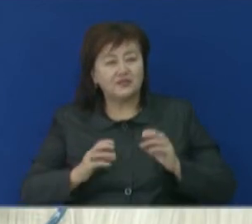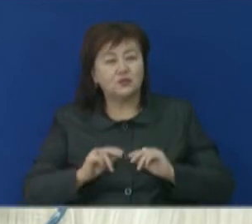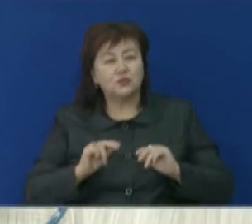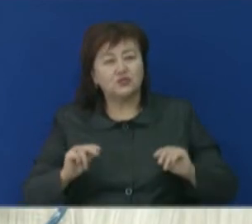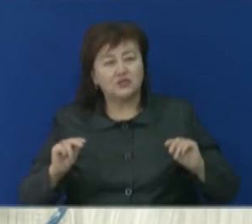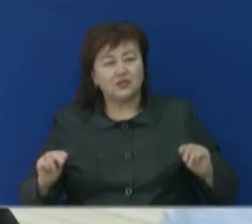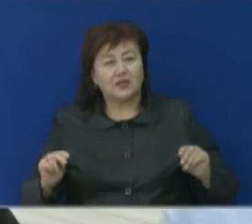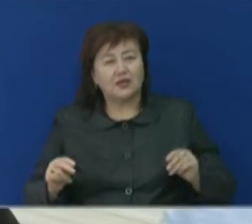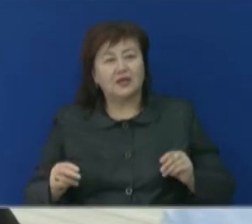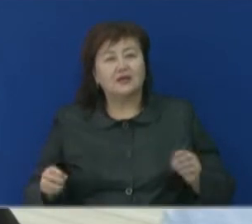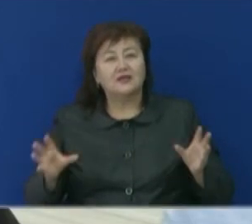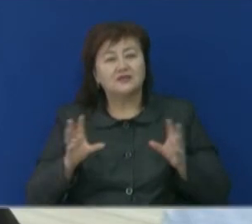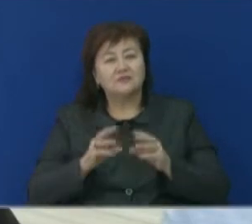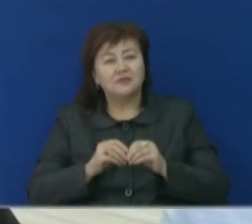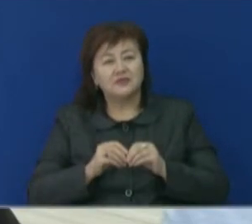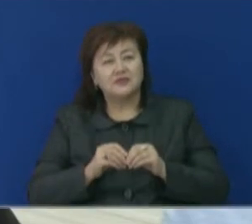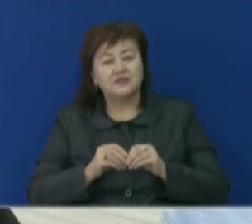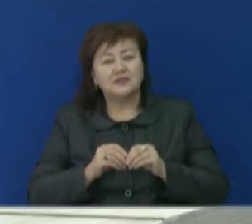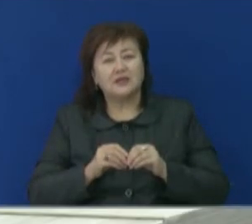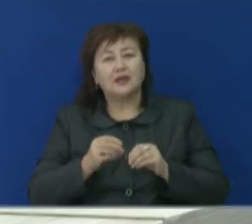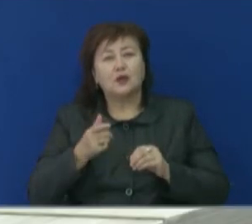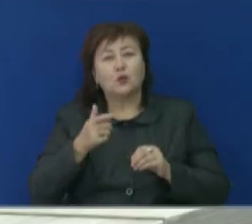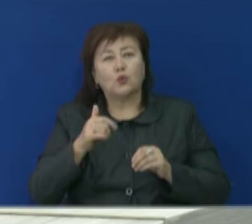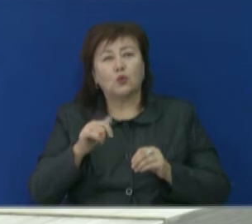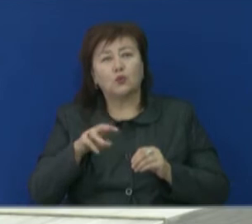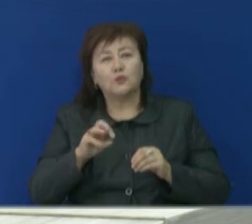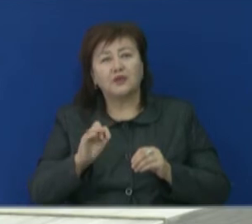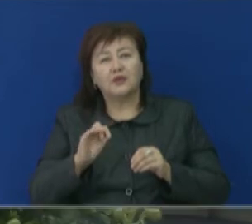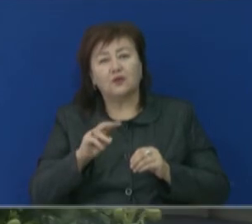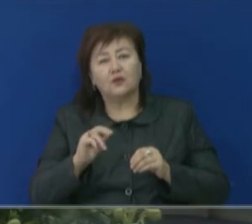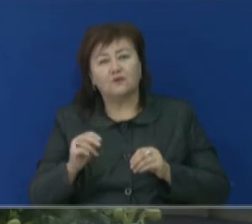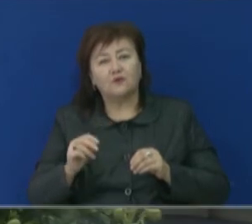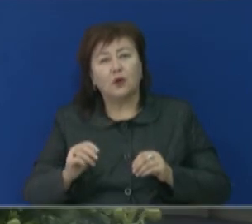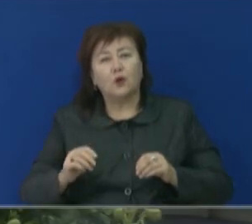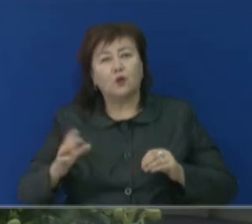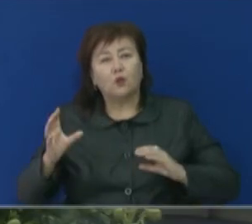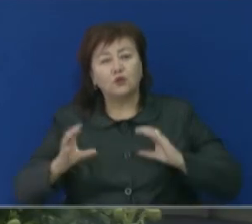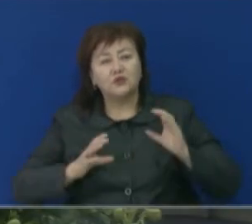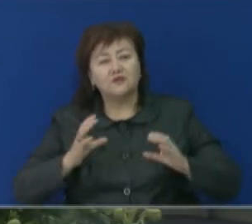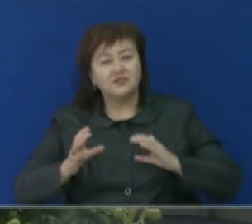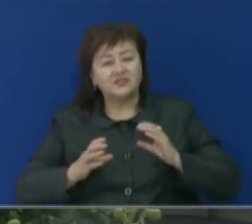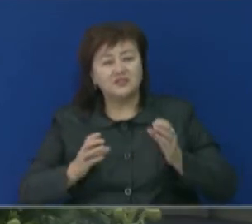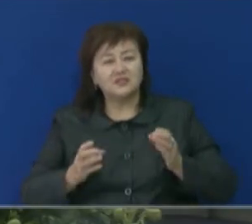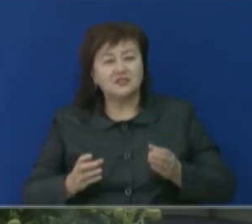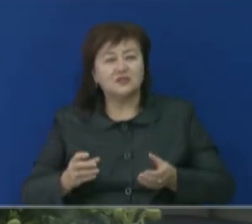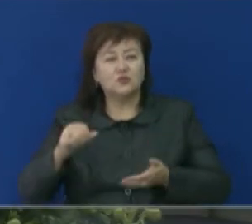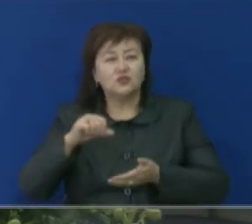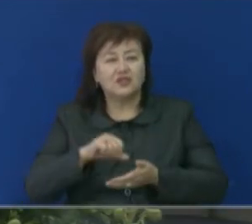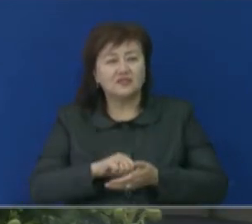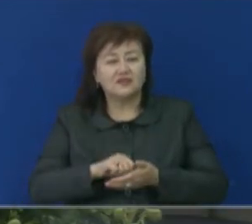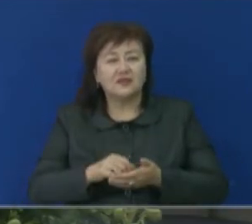мен Гумилев атындағы Евразия ұлттық университетінен келген қонақтар қатысты. Ол кісі жалғыз жүгірмейді. Ол кісімен бірге